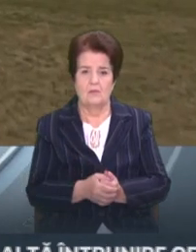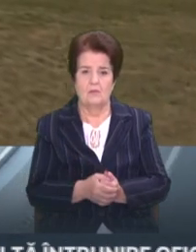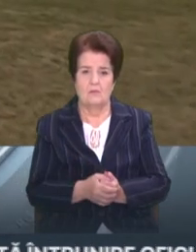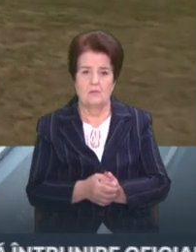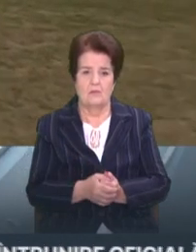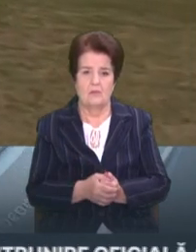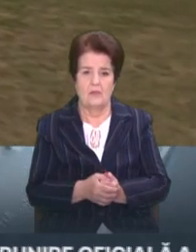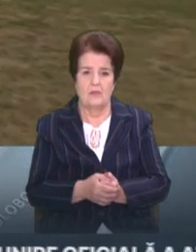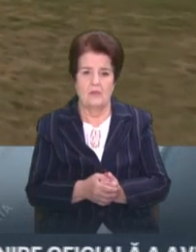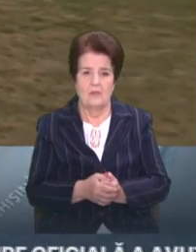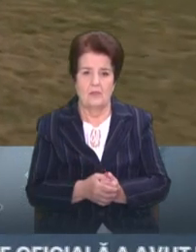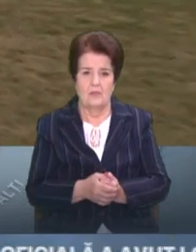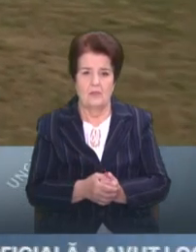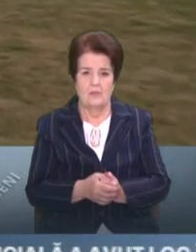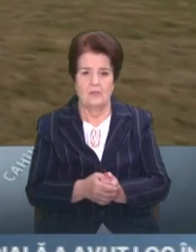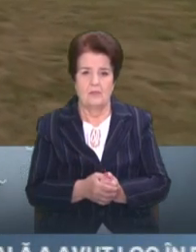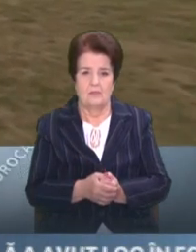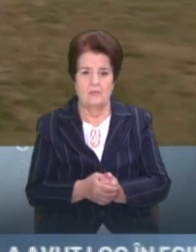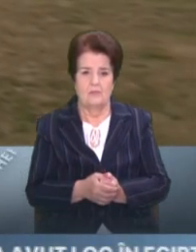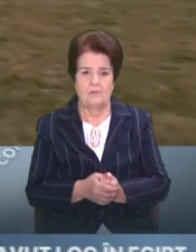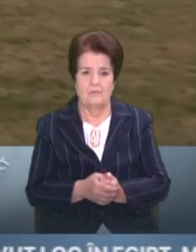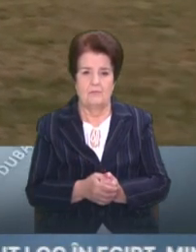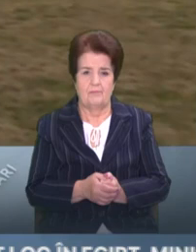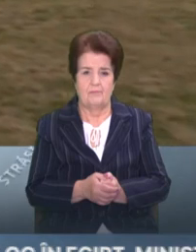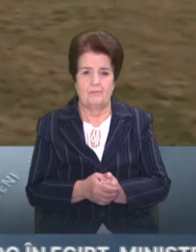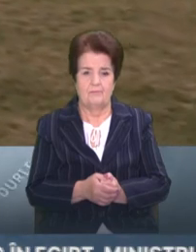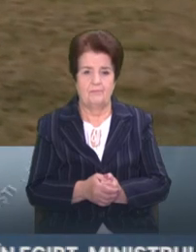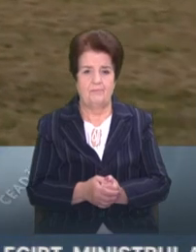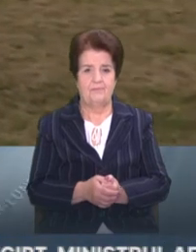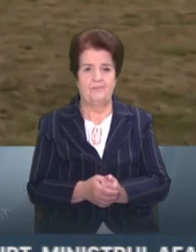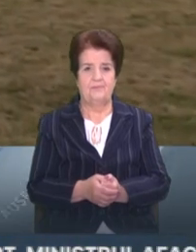și perfecționată destul de mult.